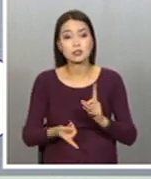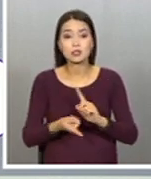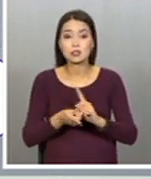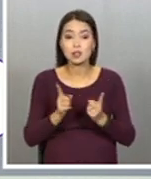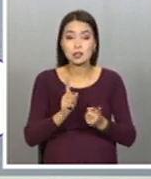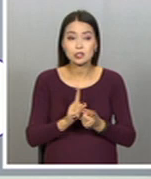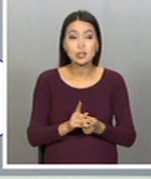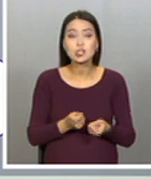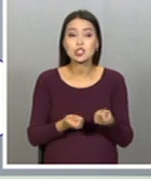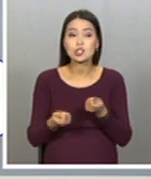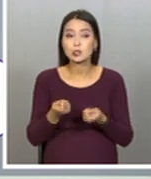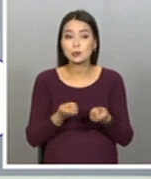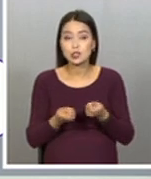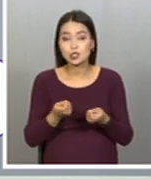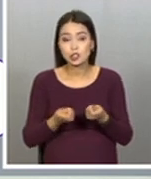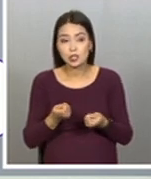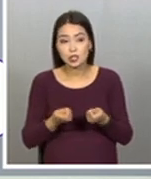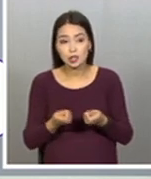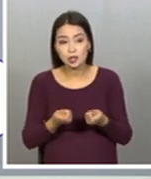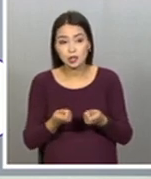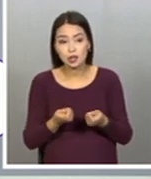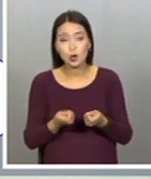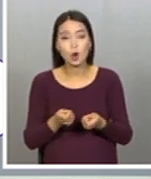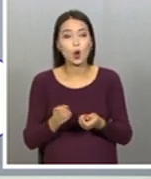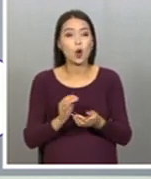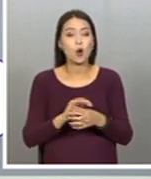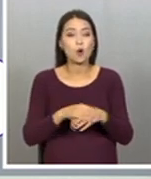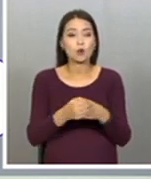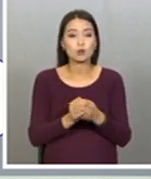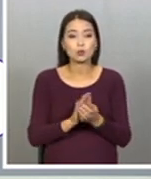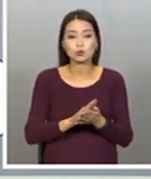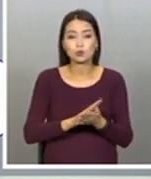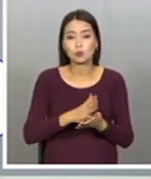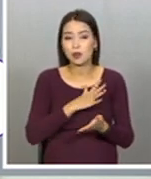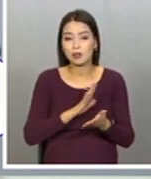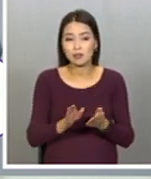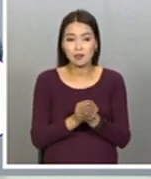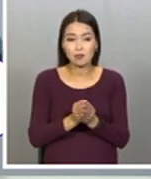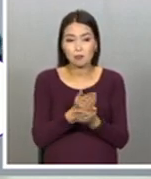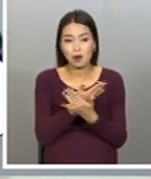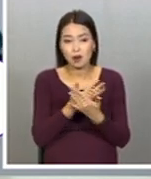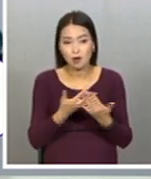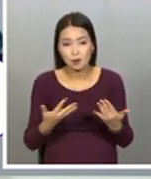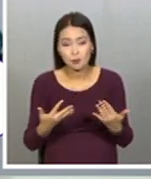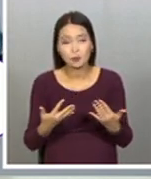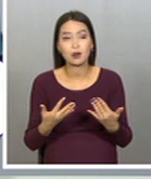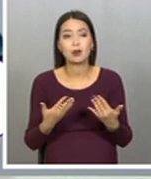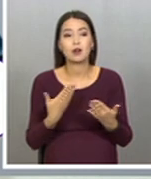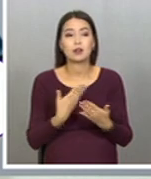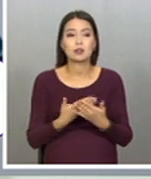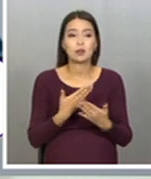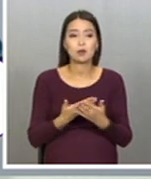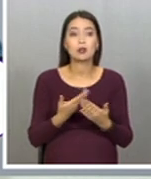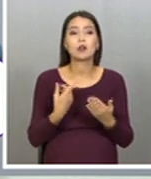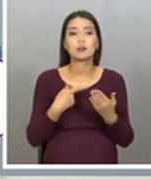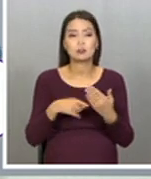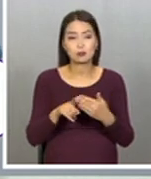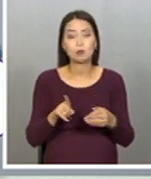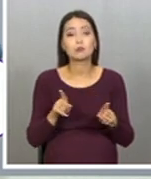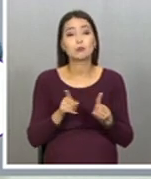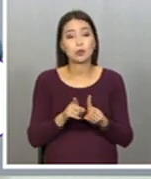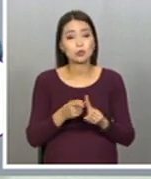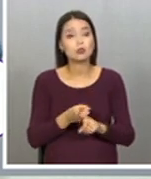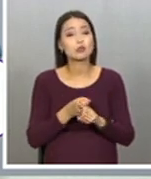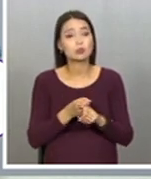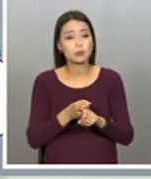жидектер, немесе жуылмаған қол, я басқадай жолдармен жұққан жұқпалы